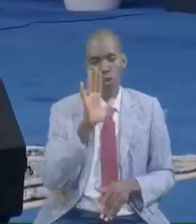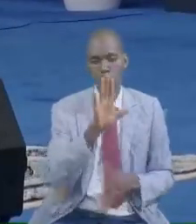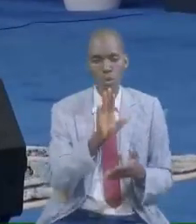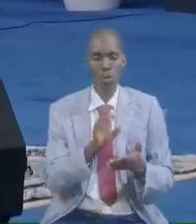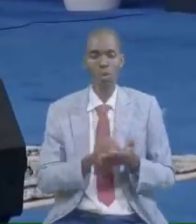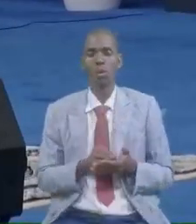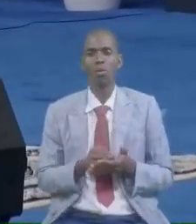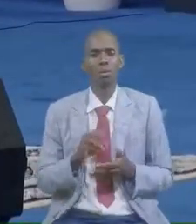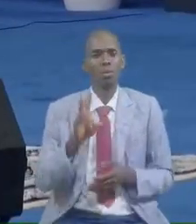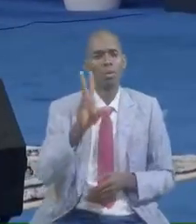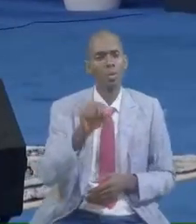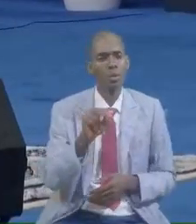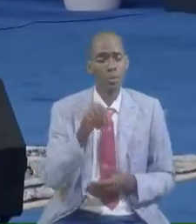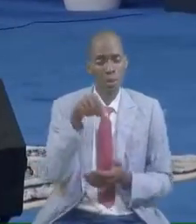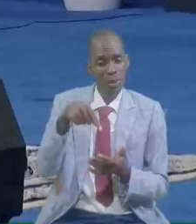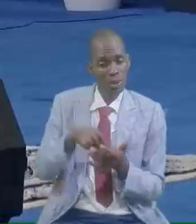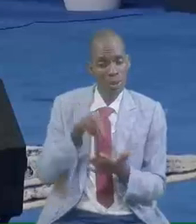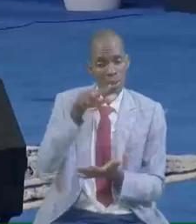ces gens-là,